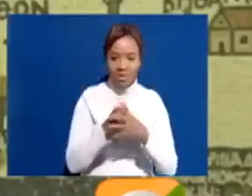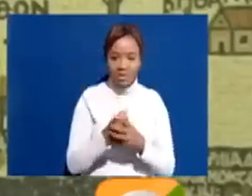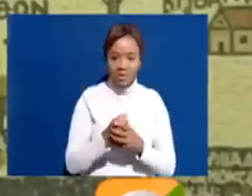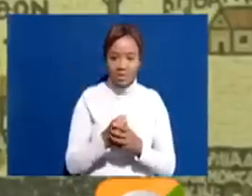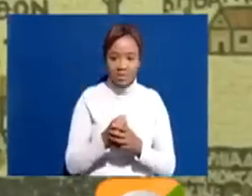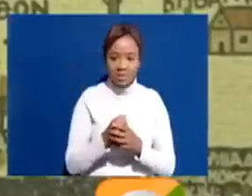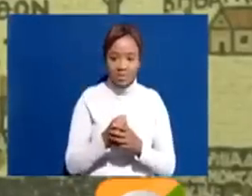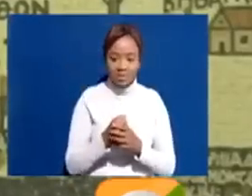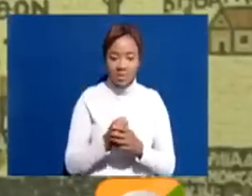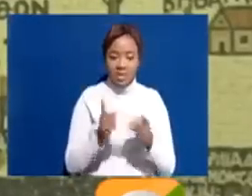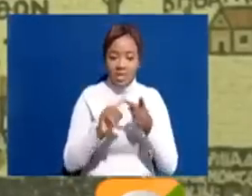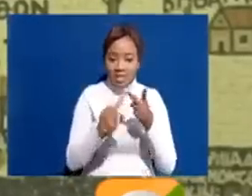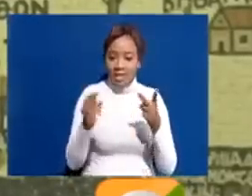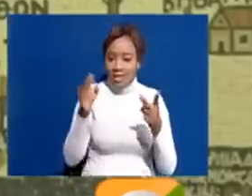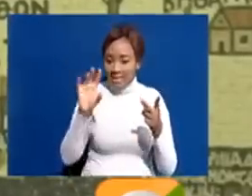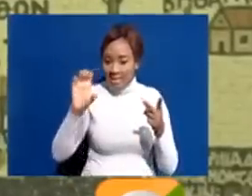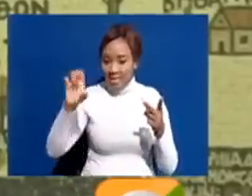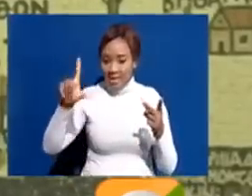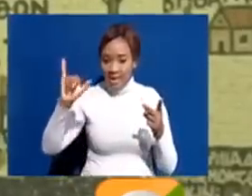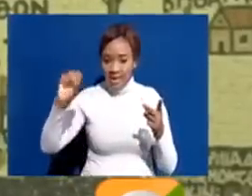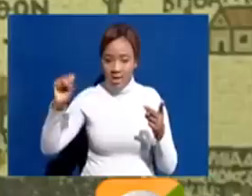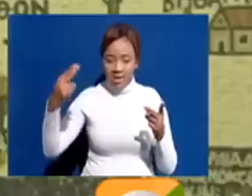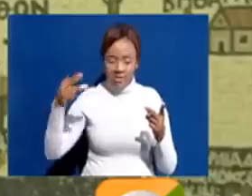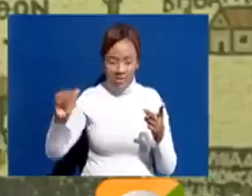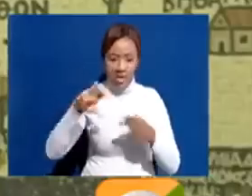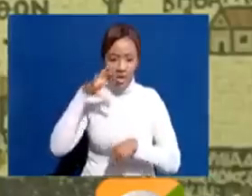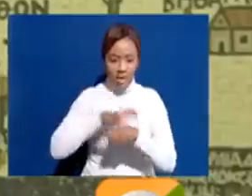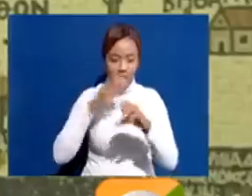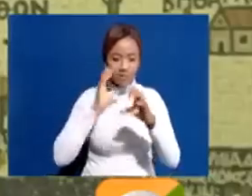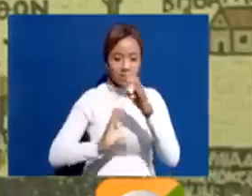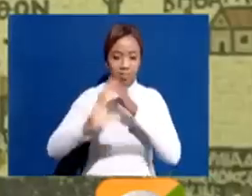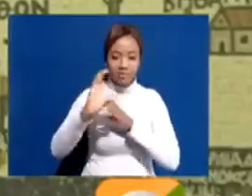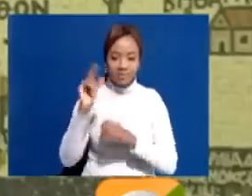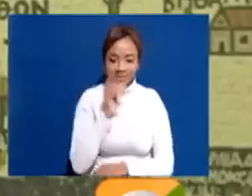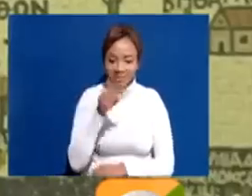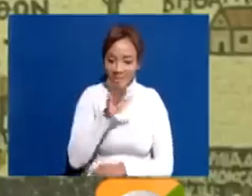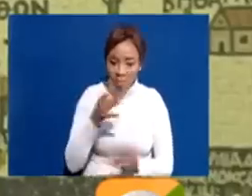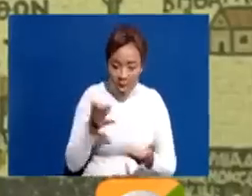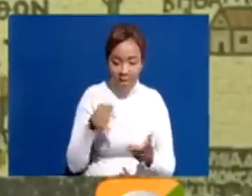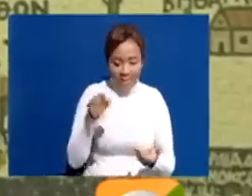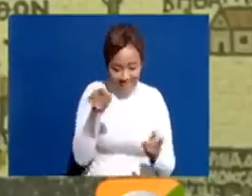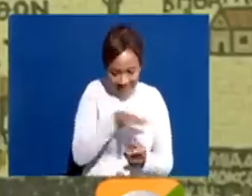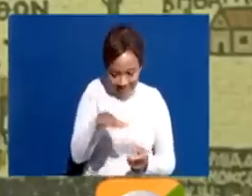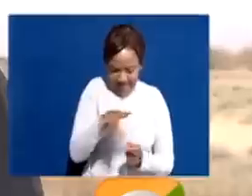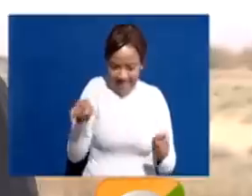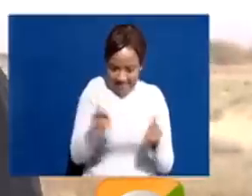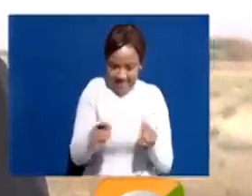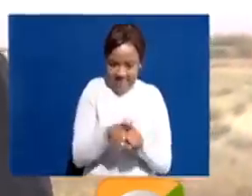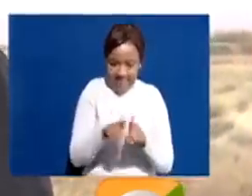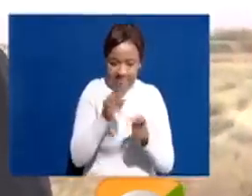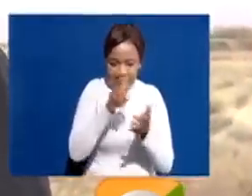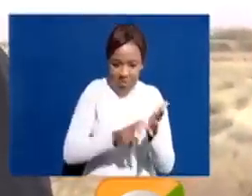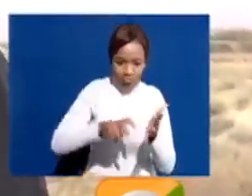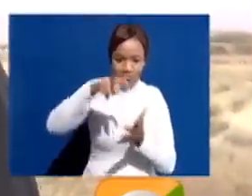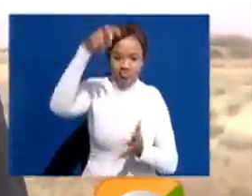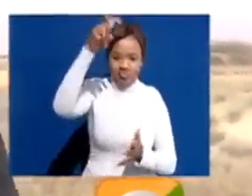Second, Elisha himself received the prophecy right at that spot where Elijah was taken up to heaven. Going down there